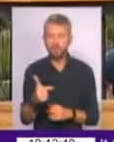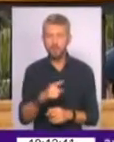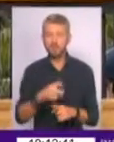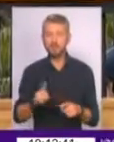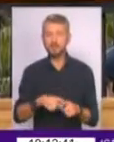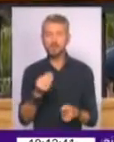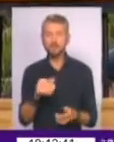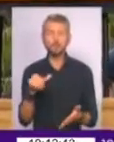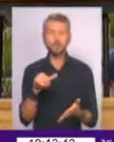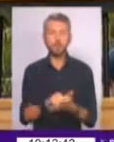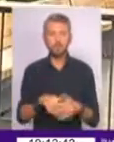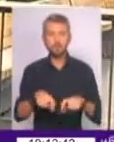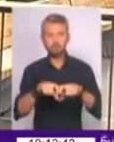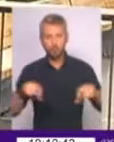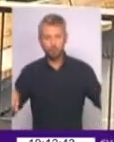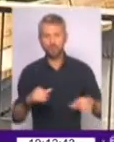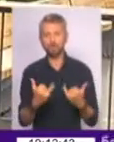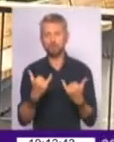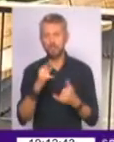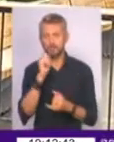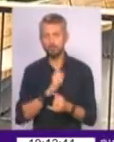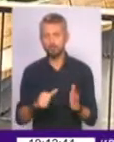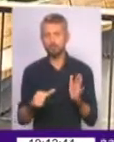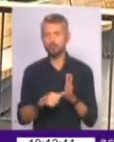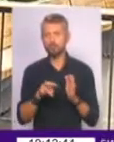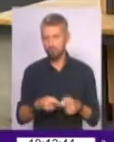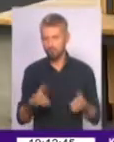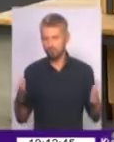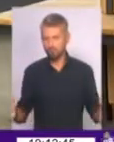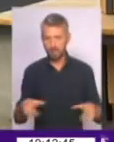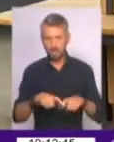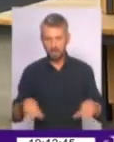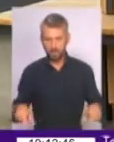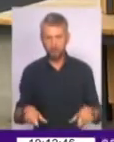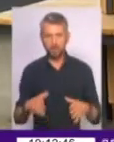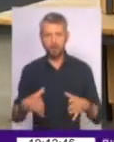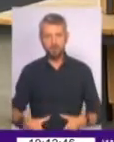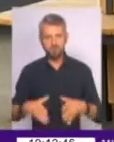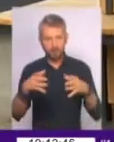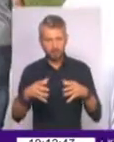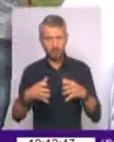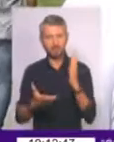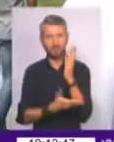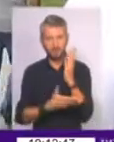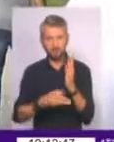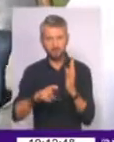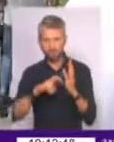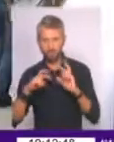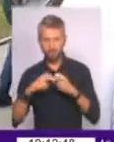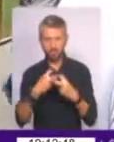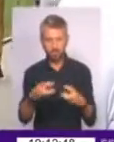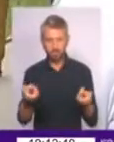кошти встановили поручні на мосту та сучасну зручну 6-метрову лаву. Катка з деревом, в якій теж можна сидіти на цій